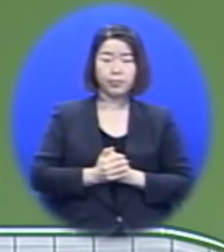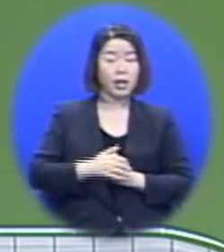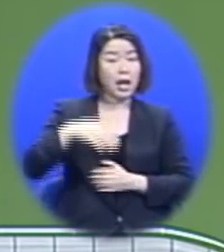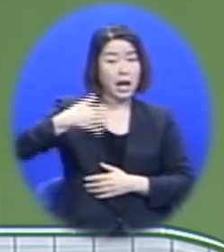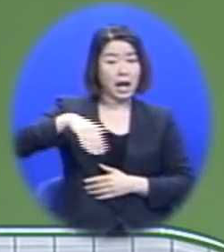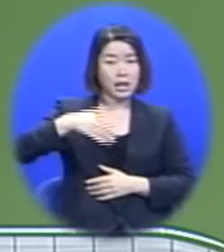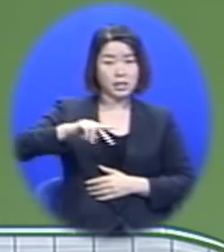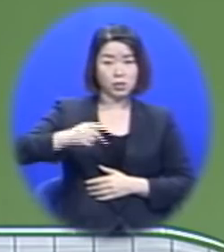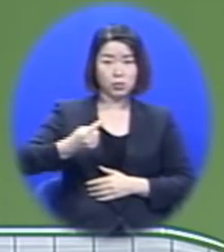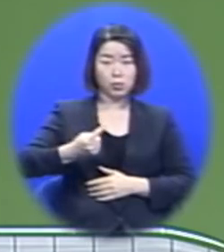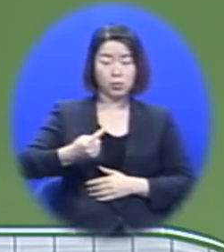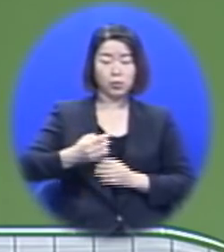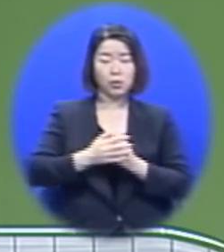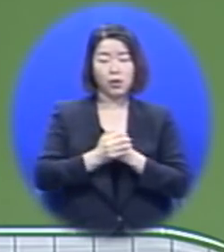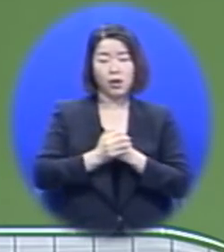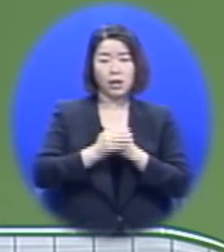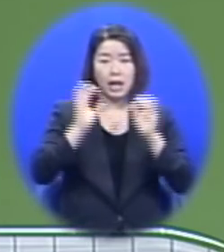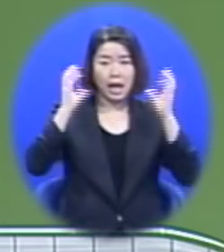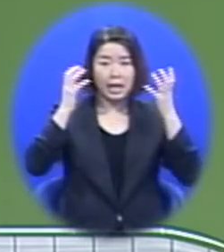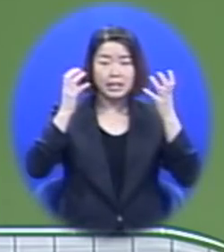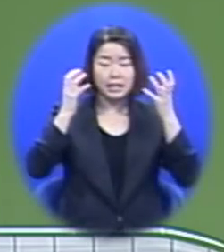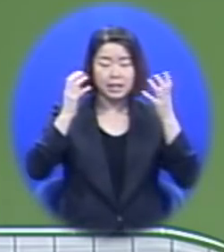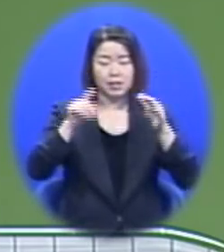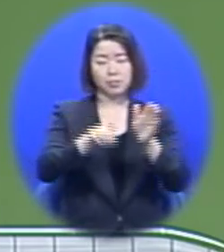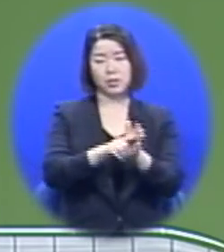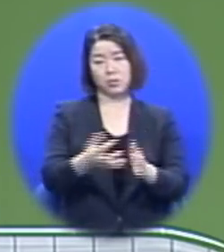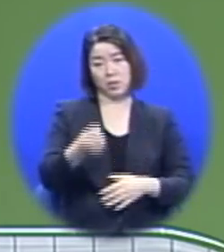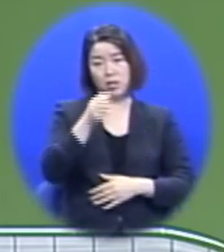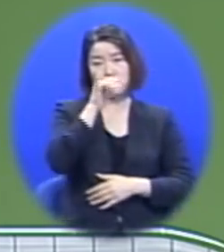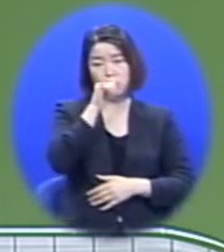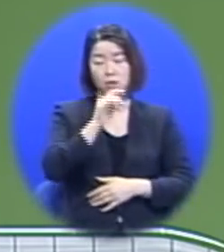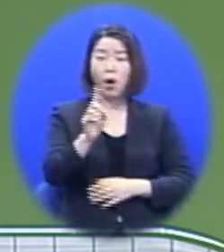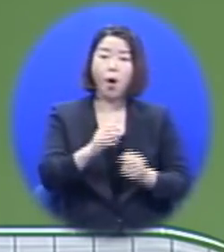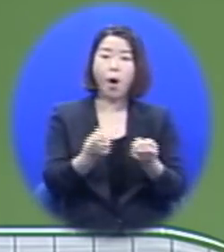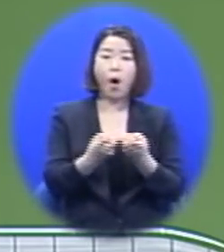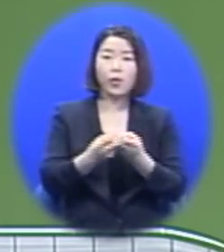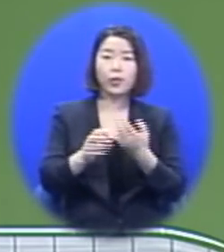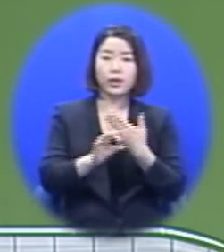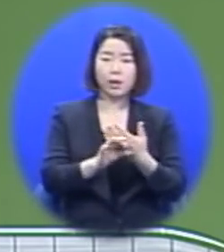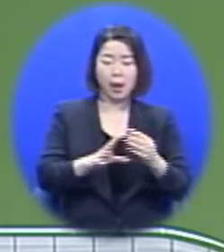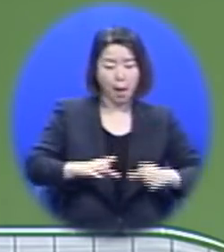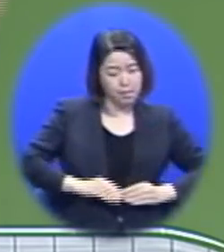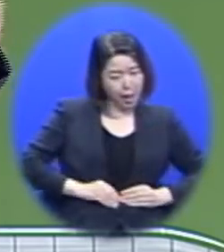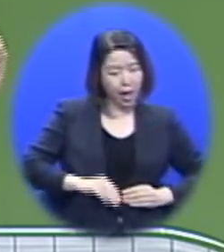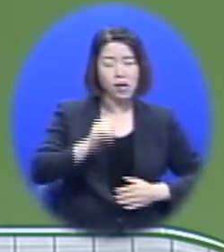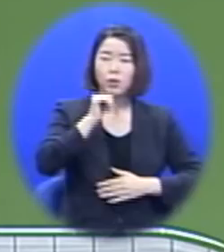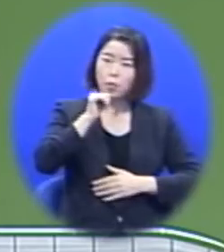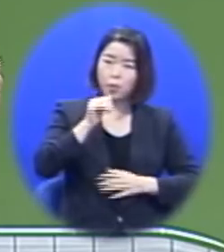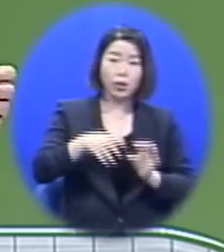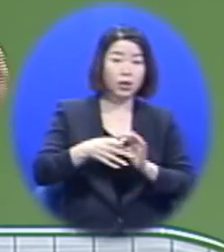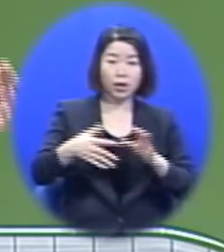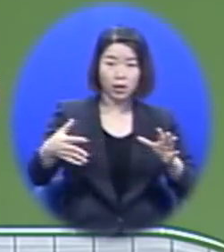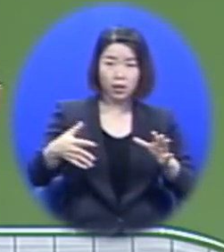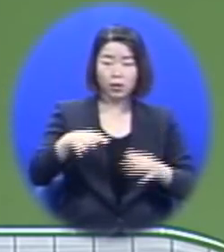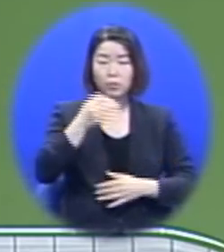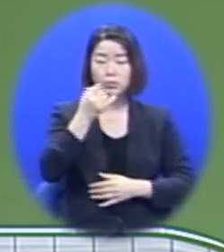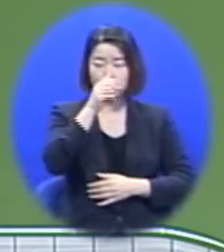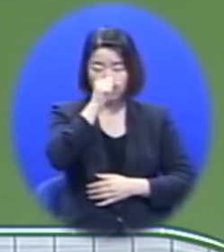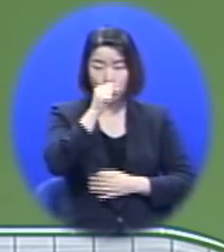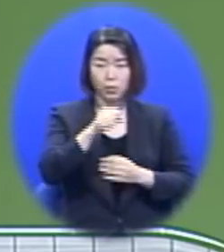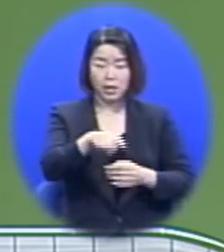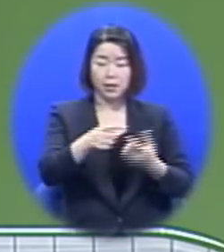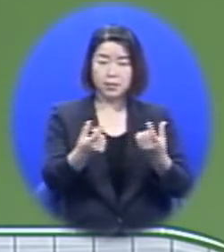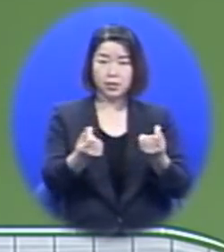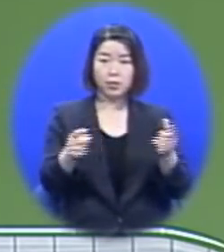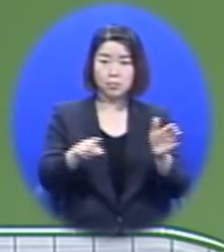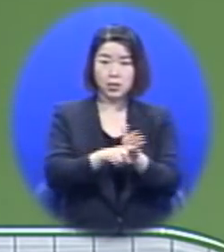아직도 어린애의 믿음을 가지고 있는 거예요. 어떻게 하면 그러면 배가 고파도 좋고 궁핍해도 좋은 이런 믿음을 가질